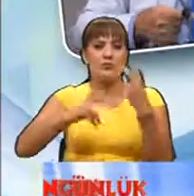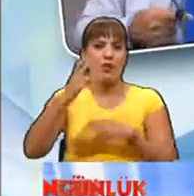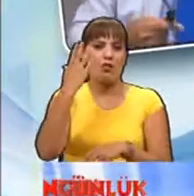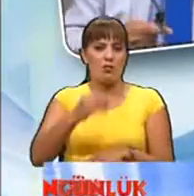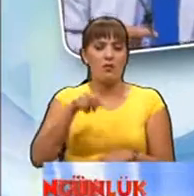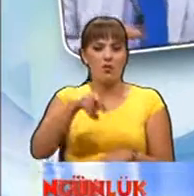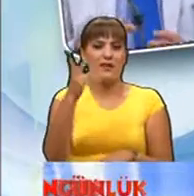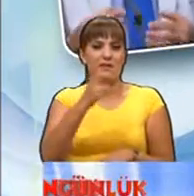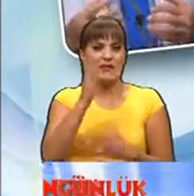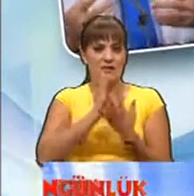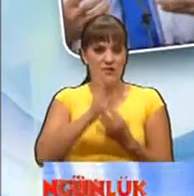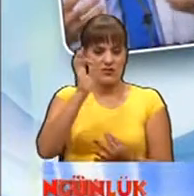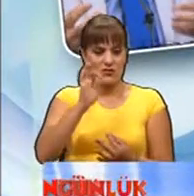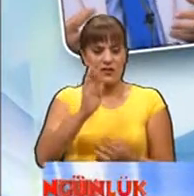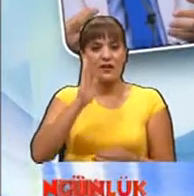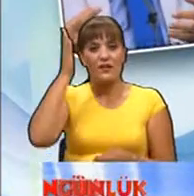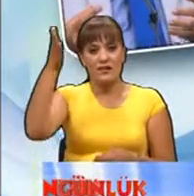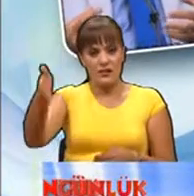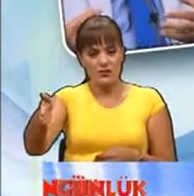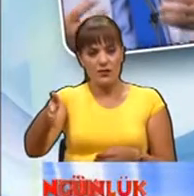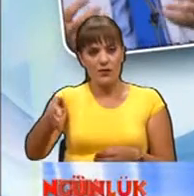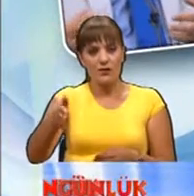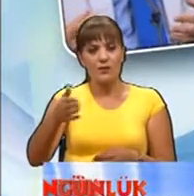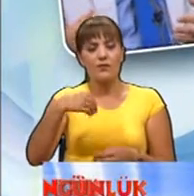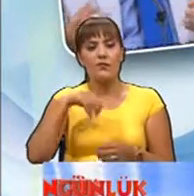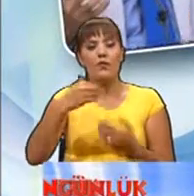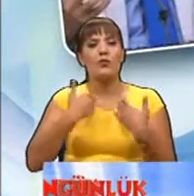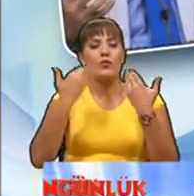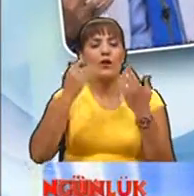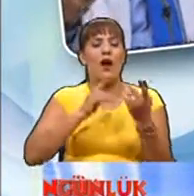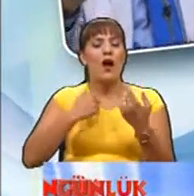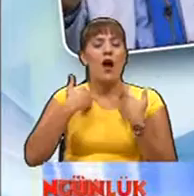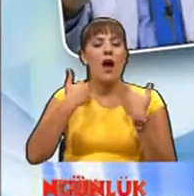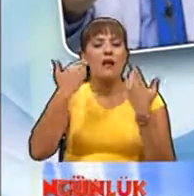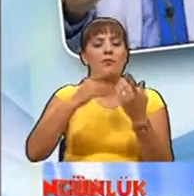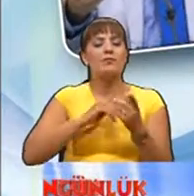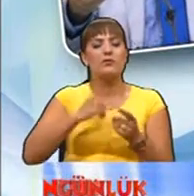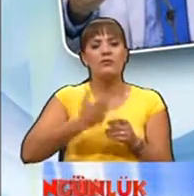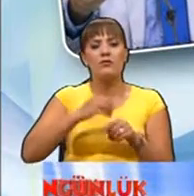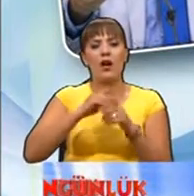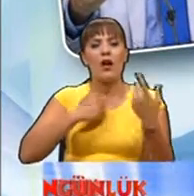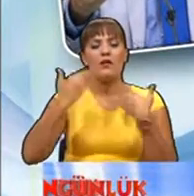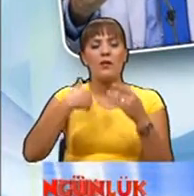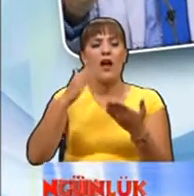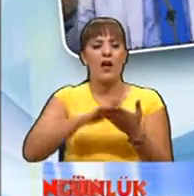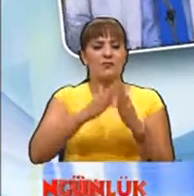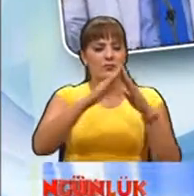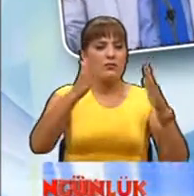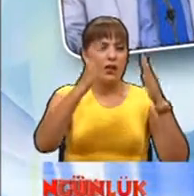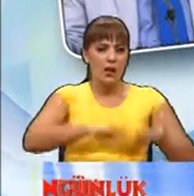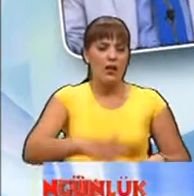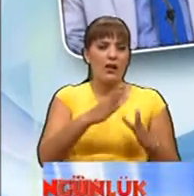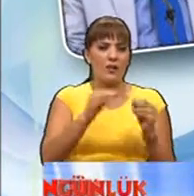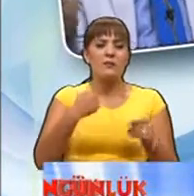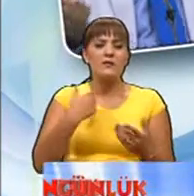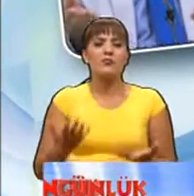O iki kişi gidecek sülh hukuk hakimine. Efendim, arkadaşımızı göçükte kaybettik, çok